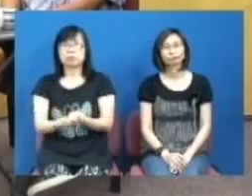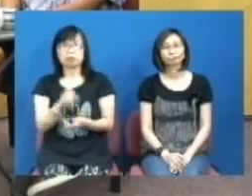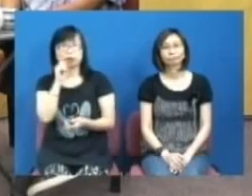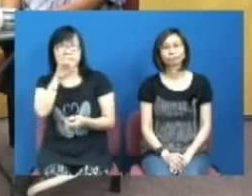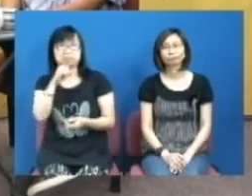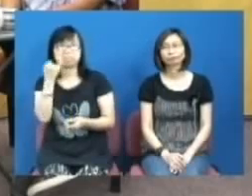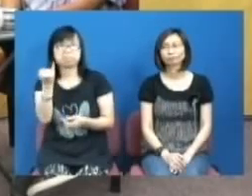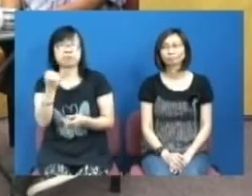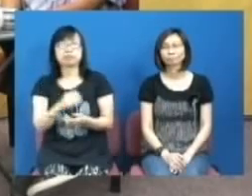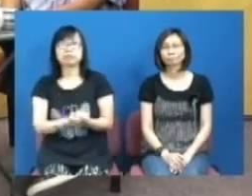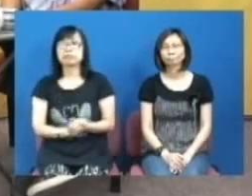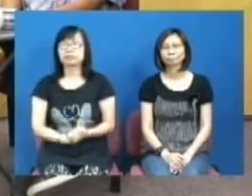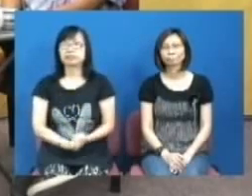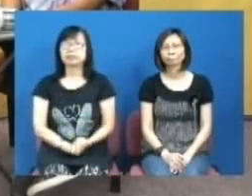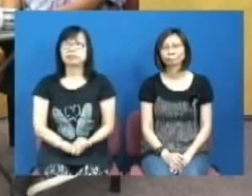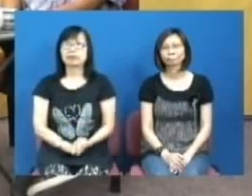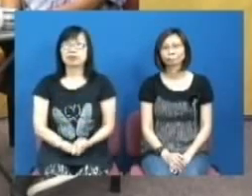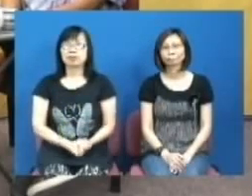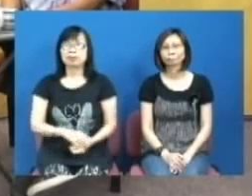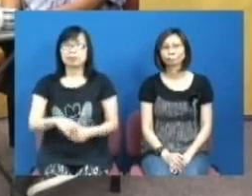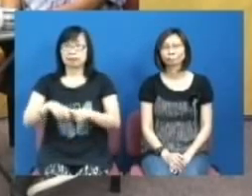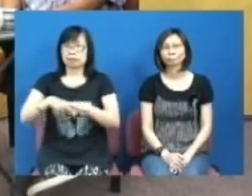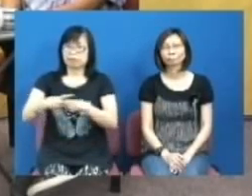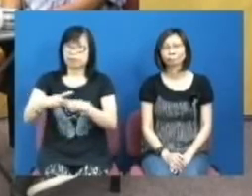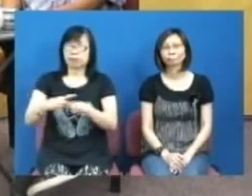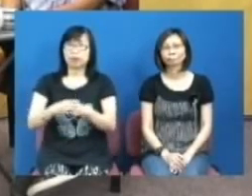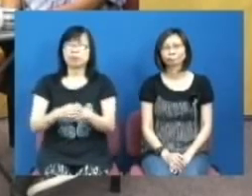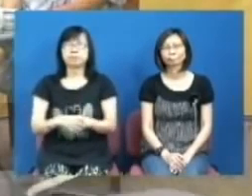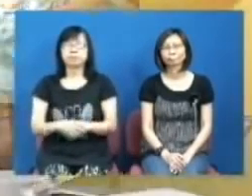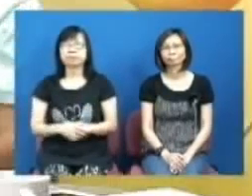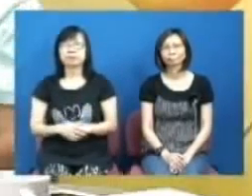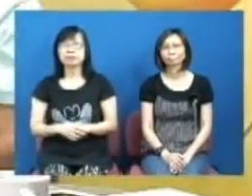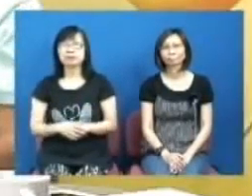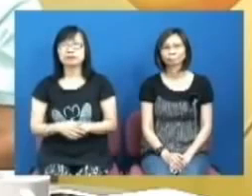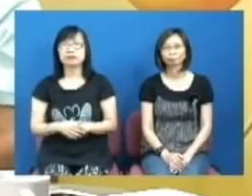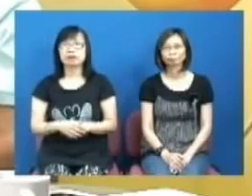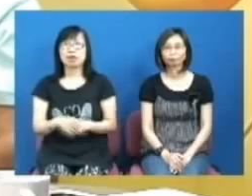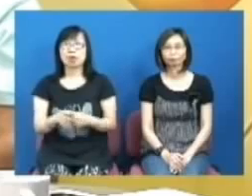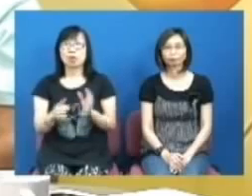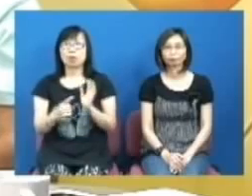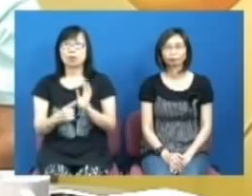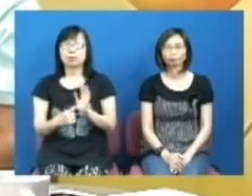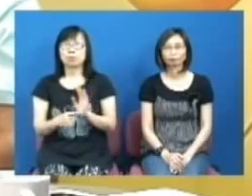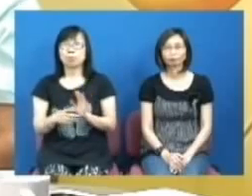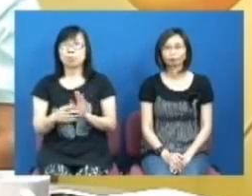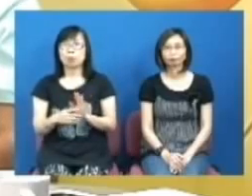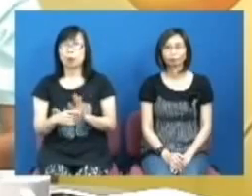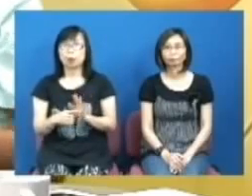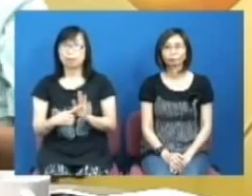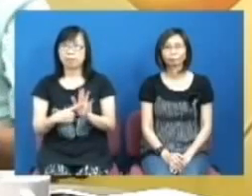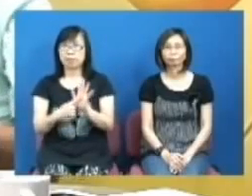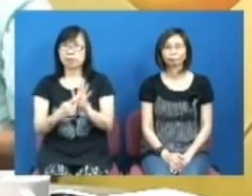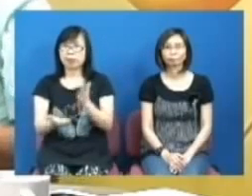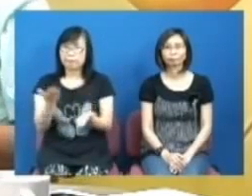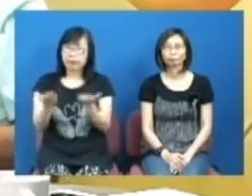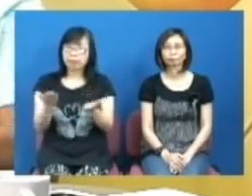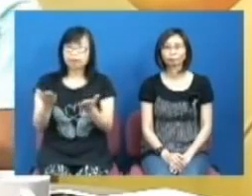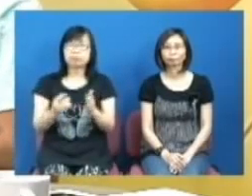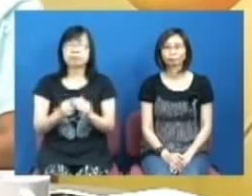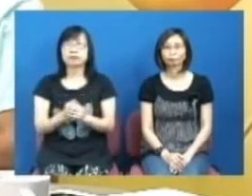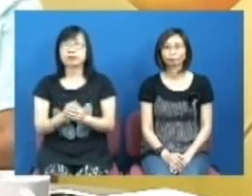啦，係咪？咁第二個就係、是比例代表制嘅比例性，佢話